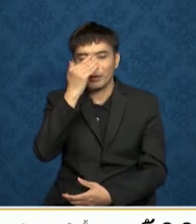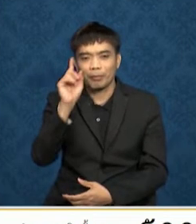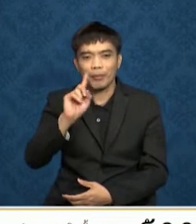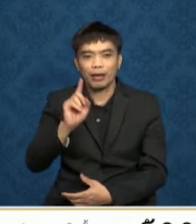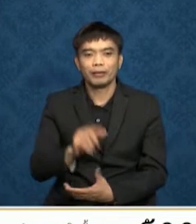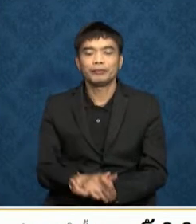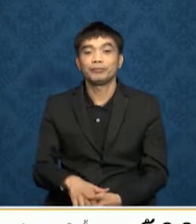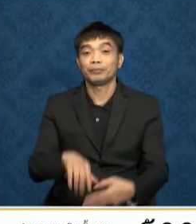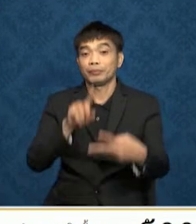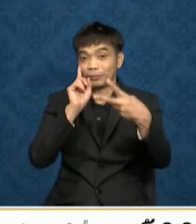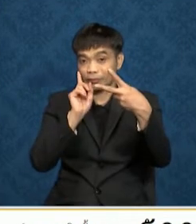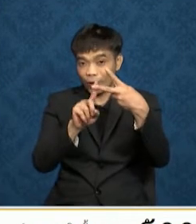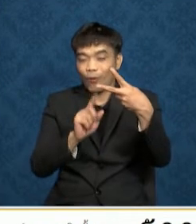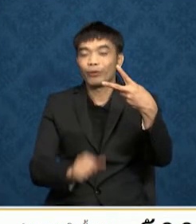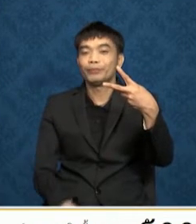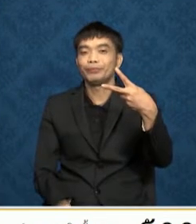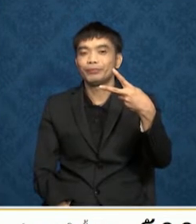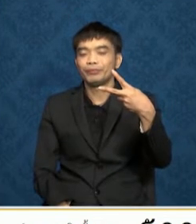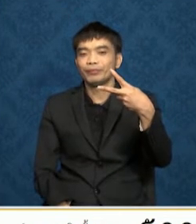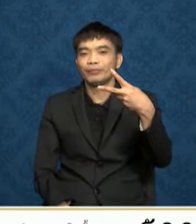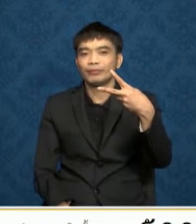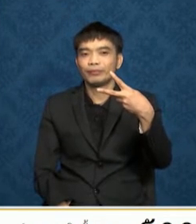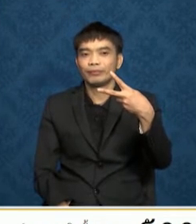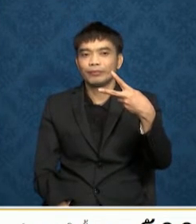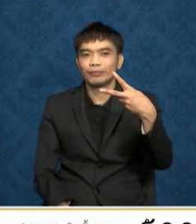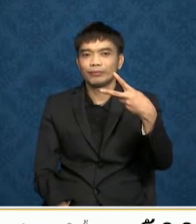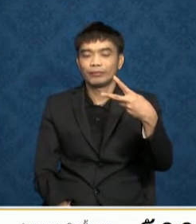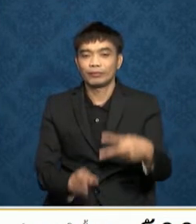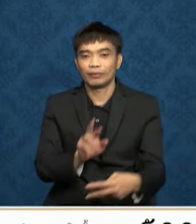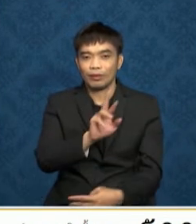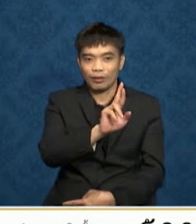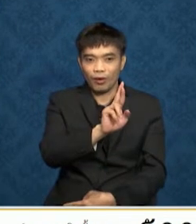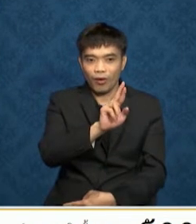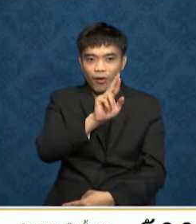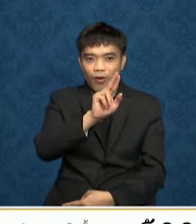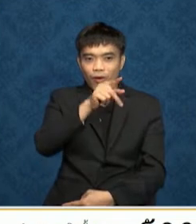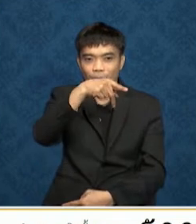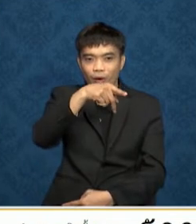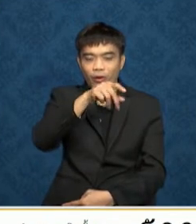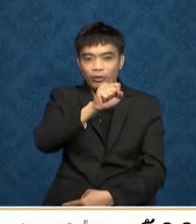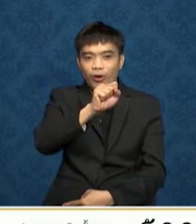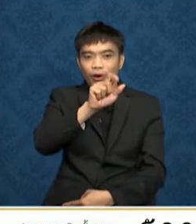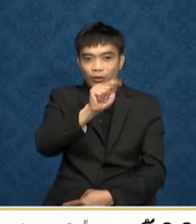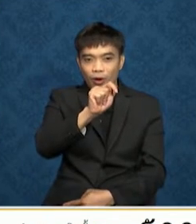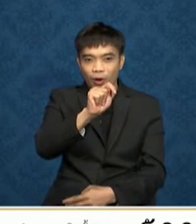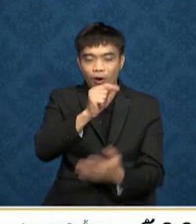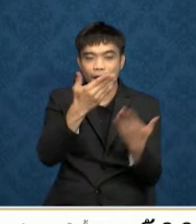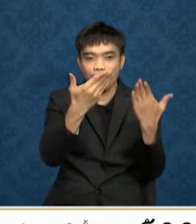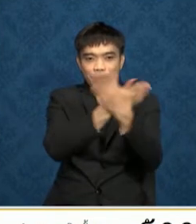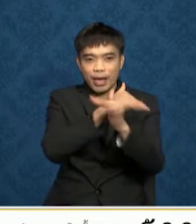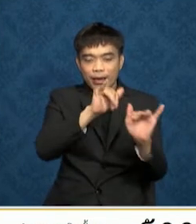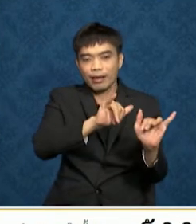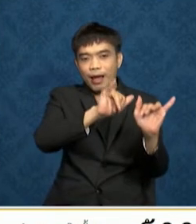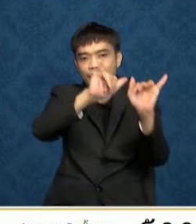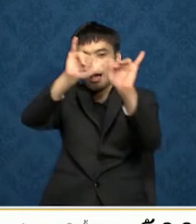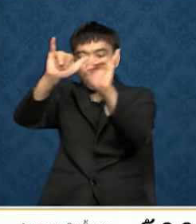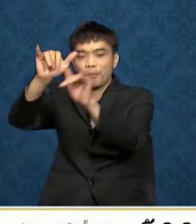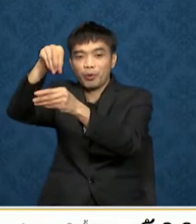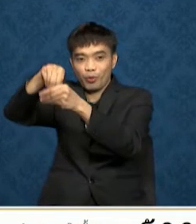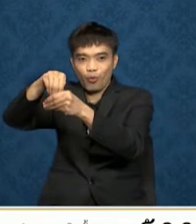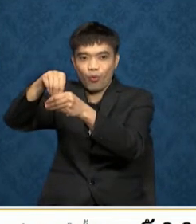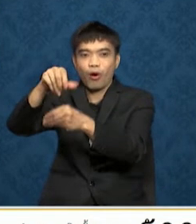ท่านประธานครับเกียบรพสตอีกครับเมื่อรับโอนรพสตองค์การบริหารส่วนจังหวัดทั่ว